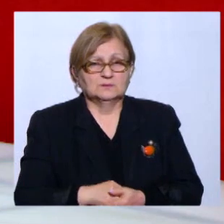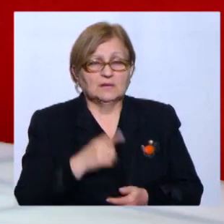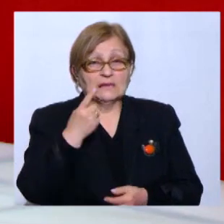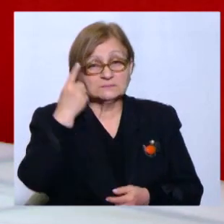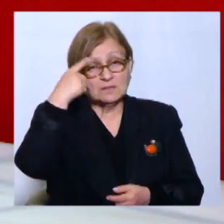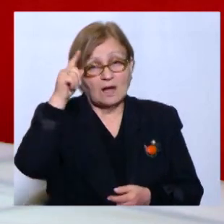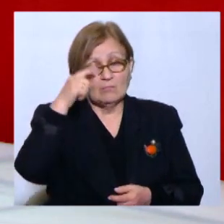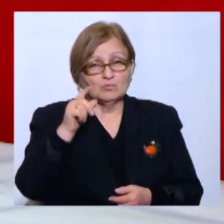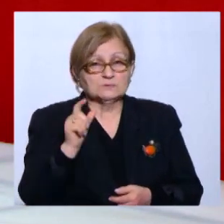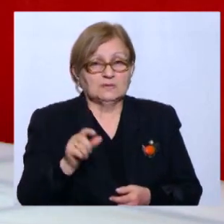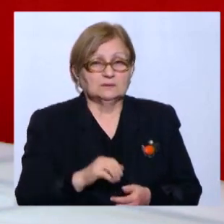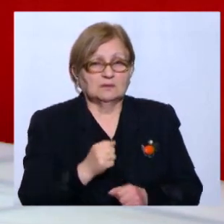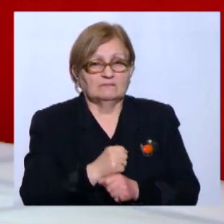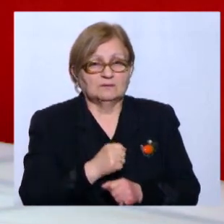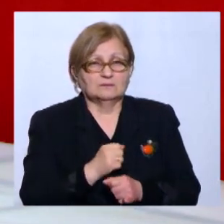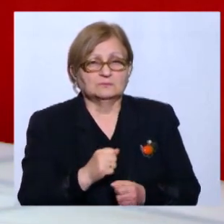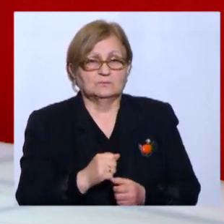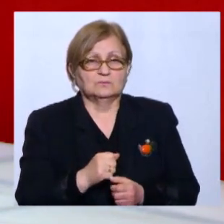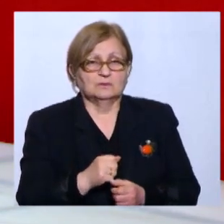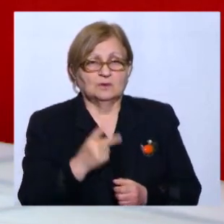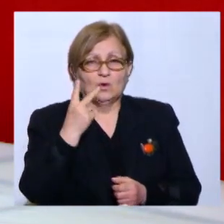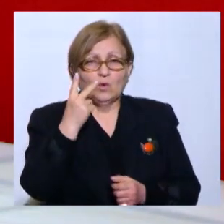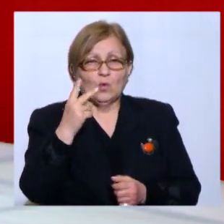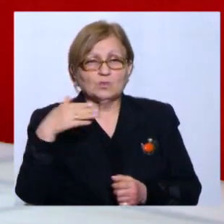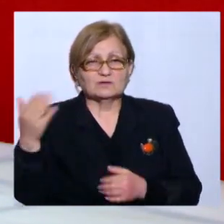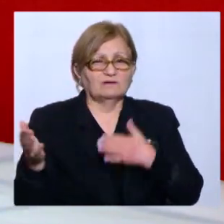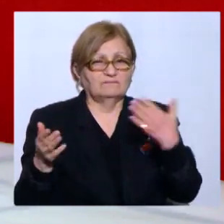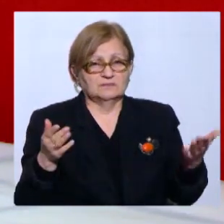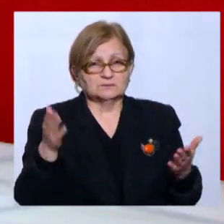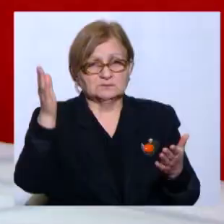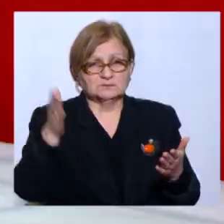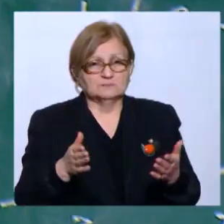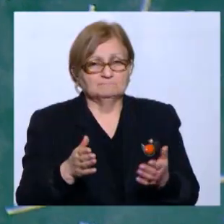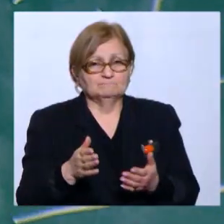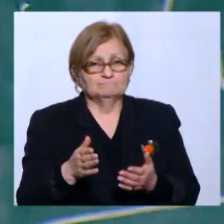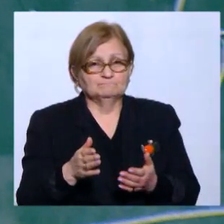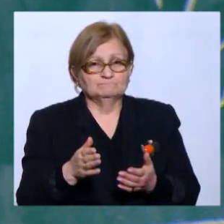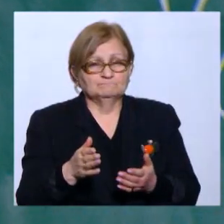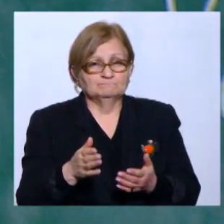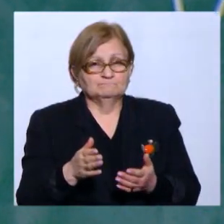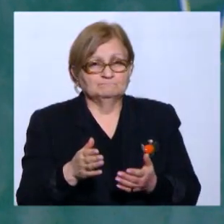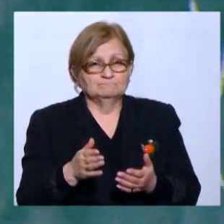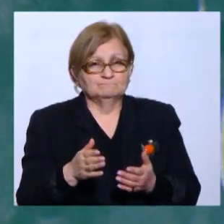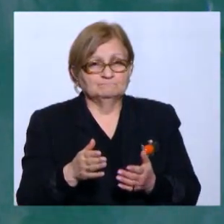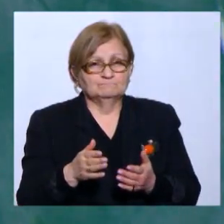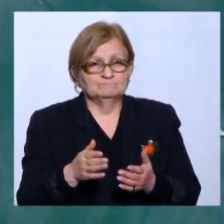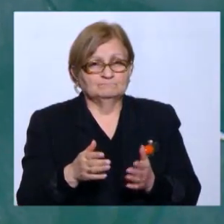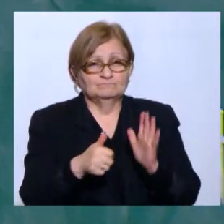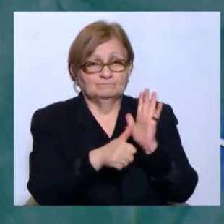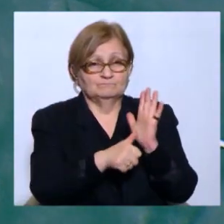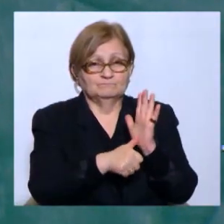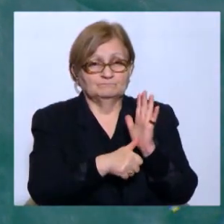ამოცანა. მოდით ორი გვერდი იყოს მეტყვაზე 6-ის და